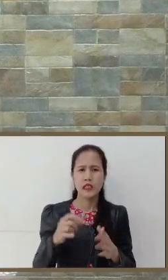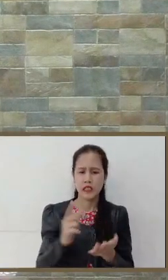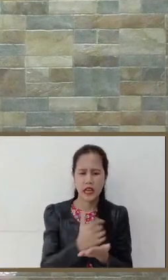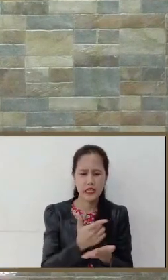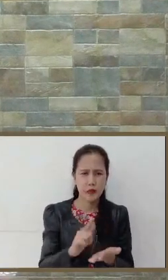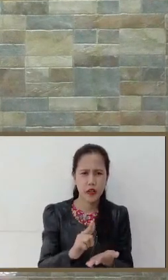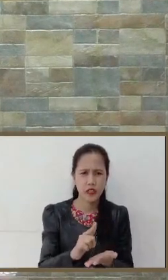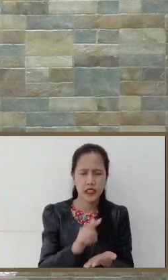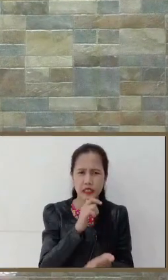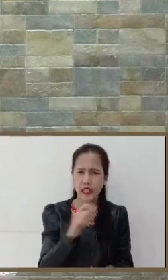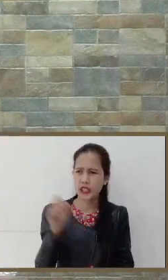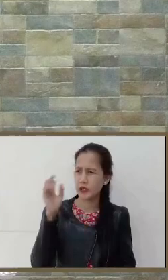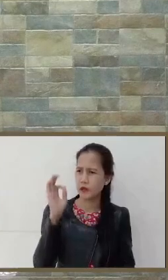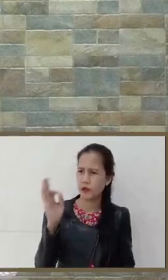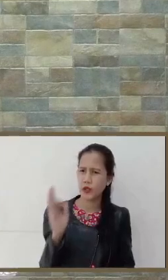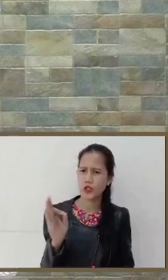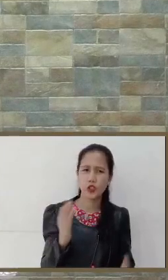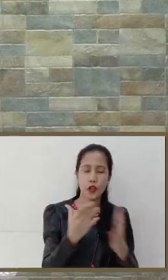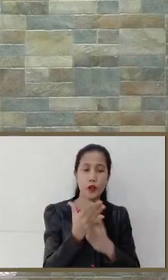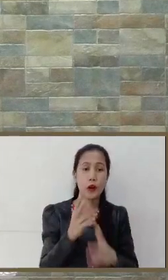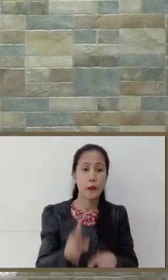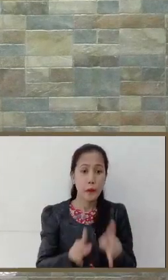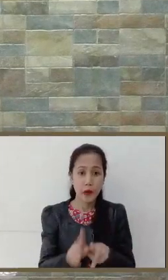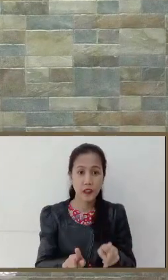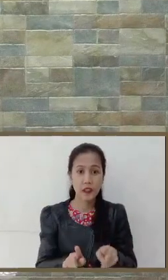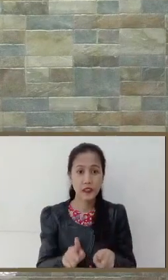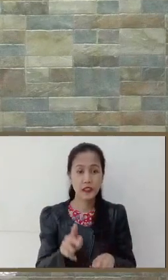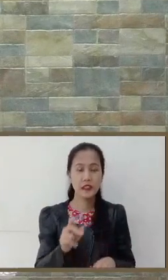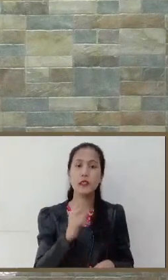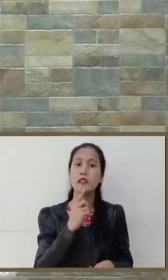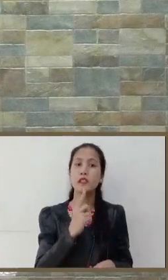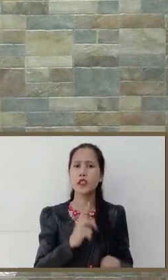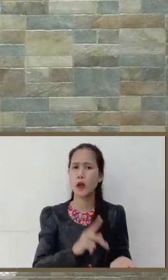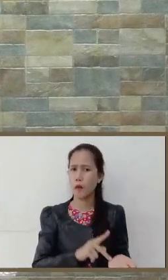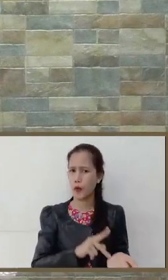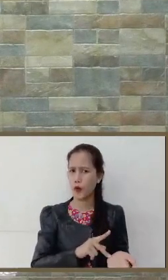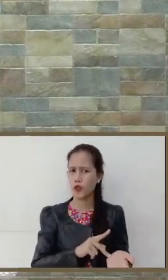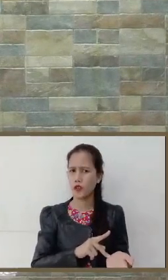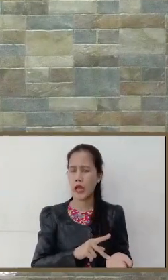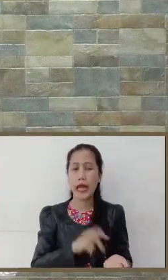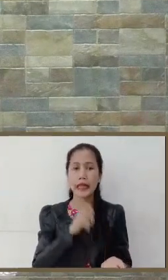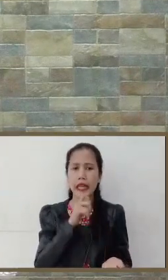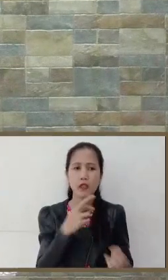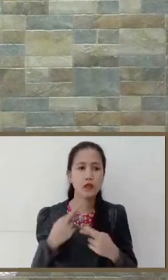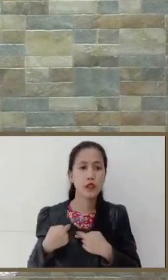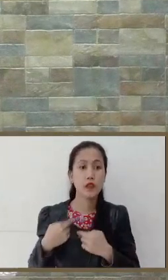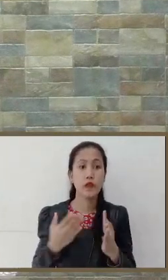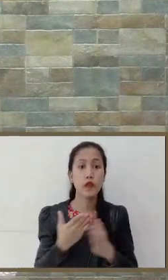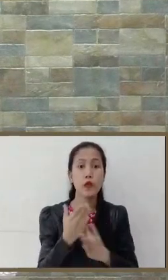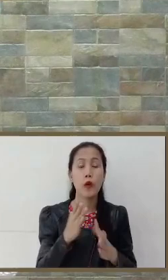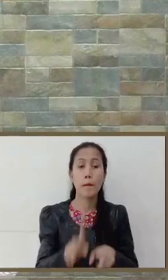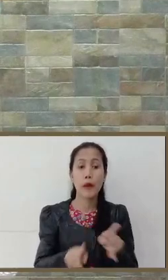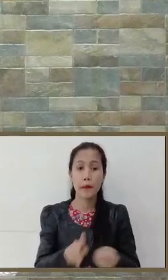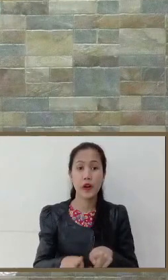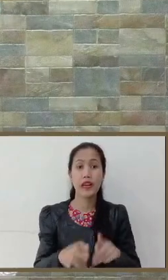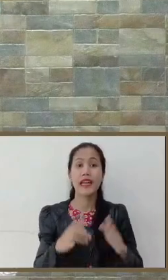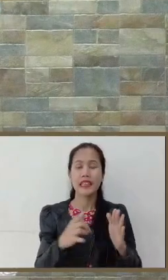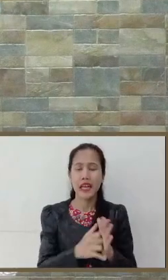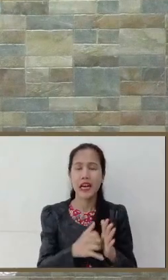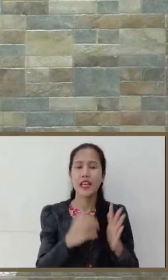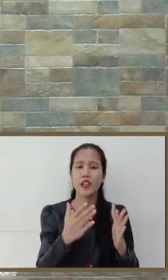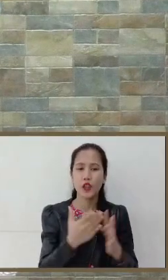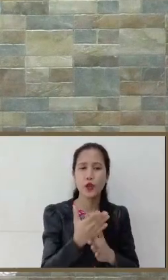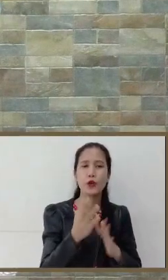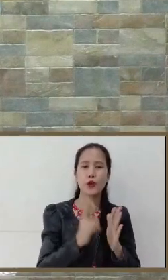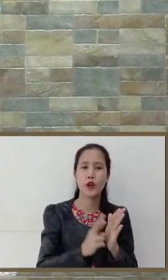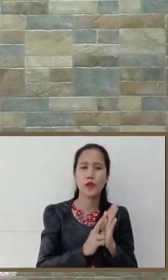sa pamamagitan ng tao. Nakuha niyo po, at hindi ko rin yan natanggap sa pamamagitan po ng tao. Yan ay natanggap ko by the revelation of